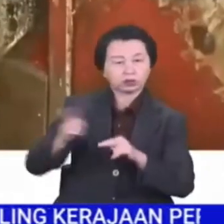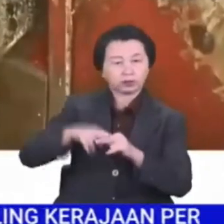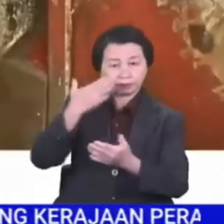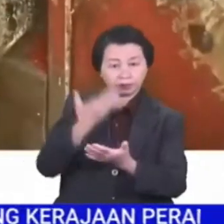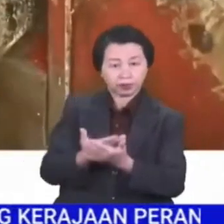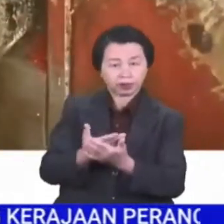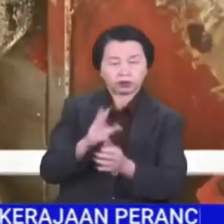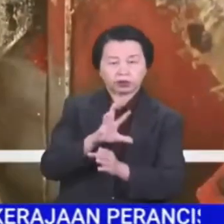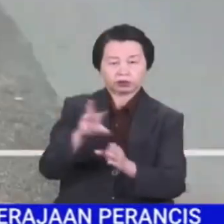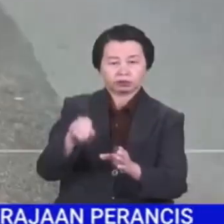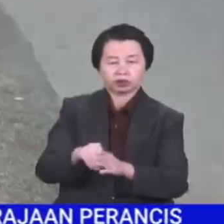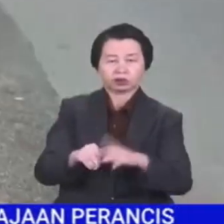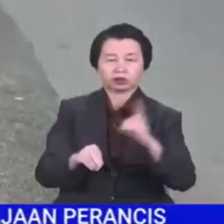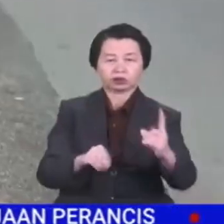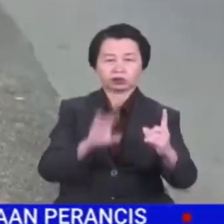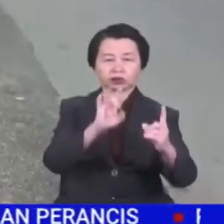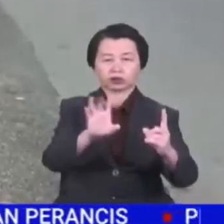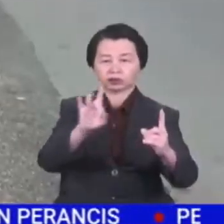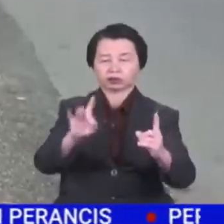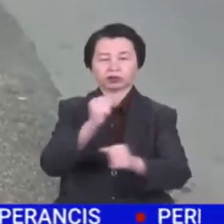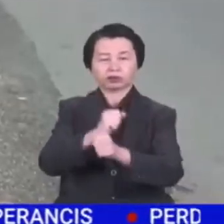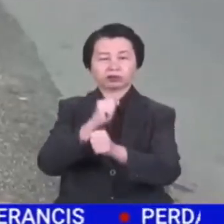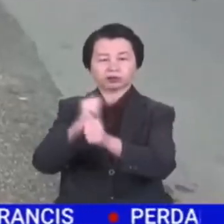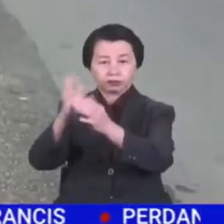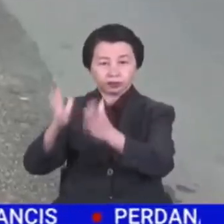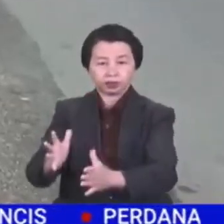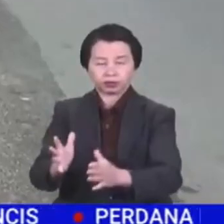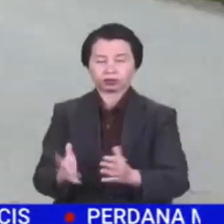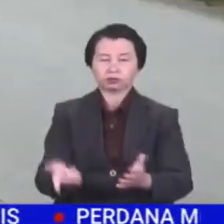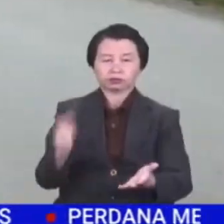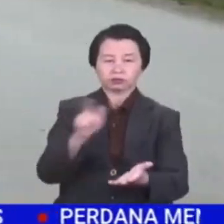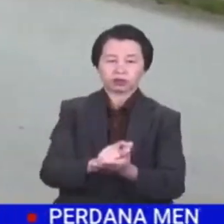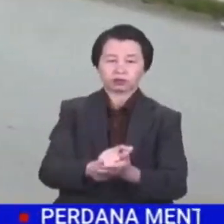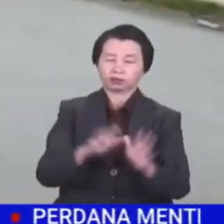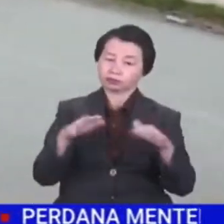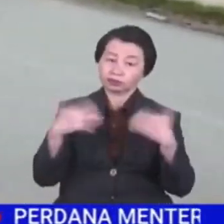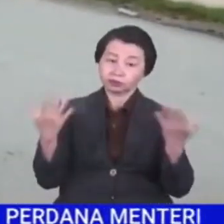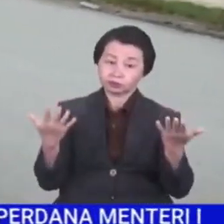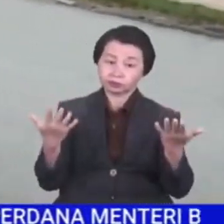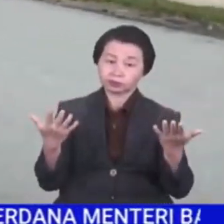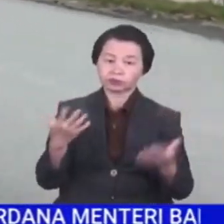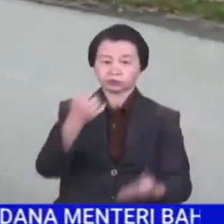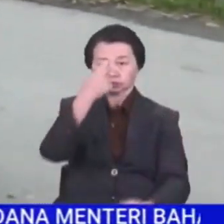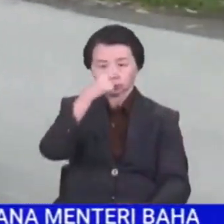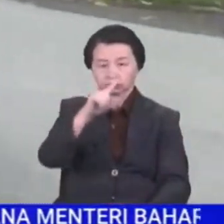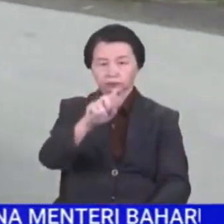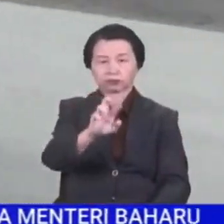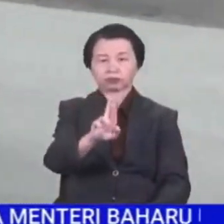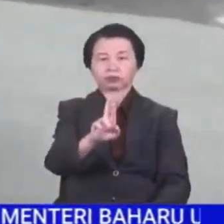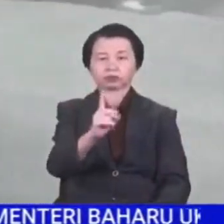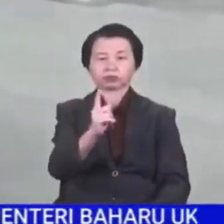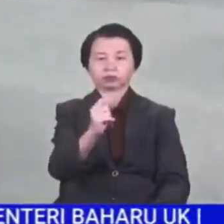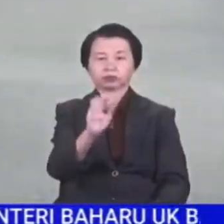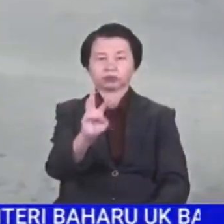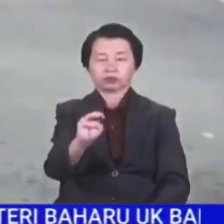baik melibatkan 188 pekerja. Laporan Nur Azila Muhammad Sani, RTM.